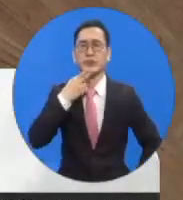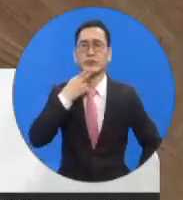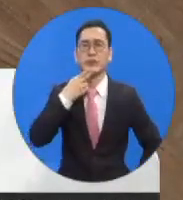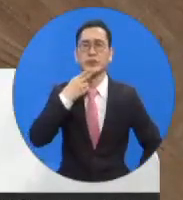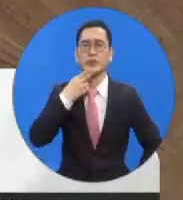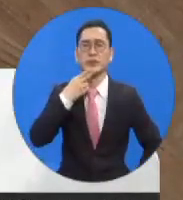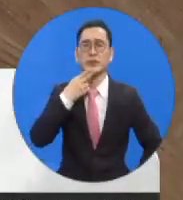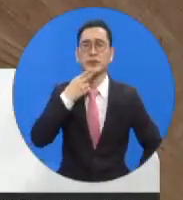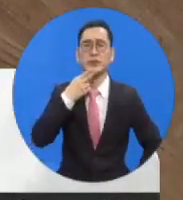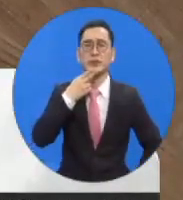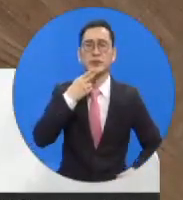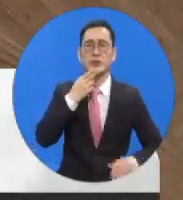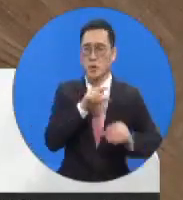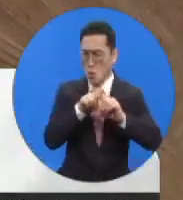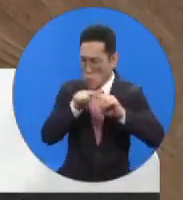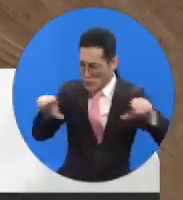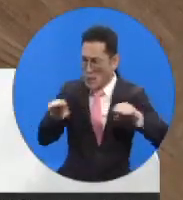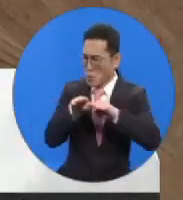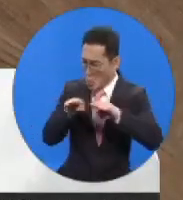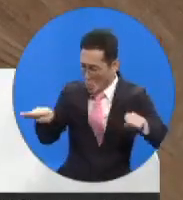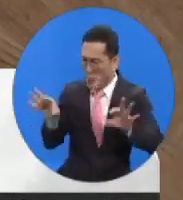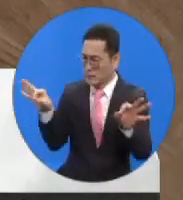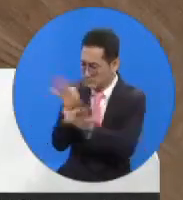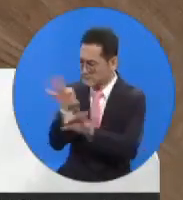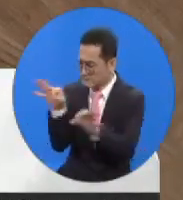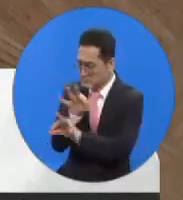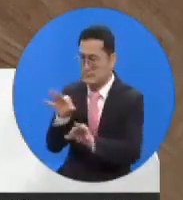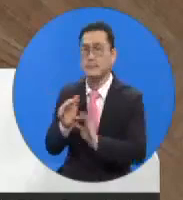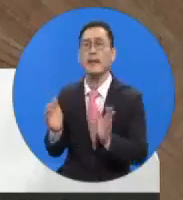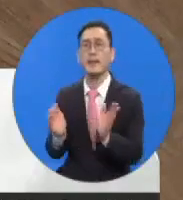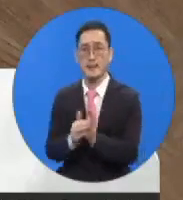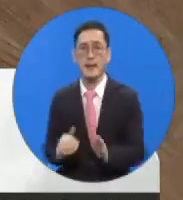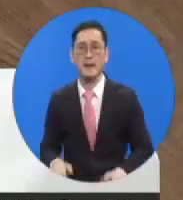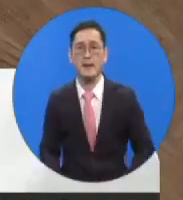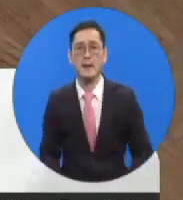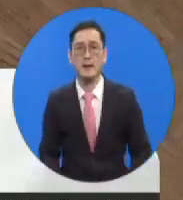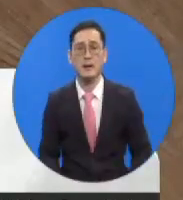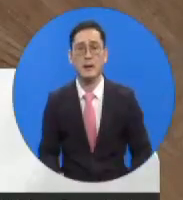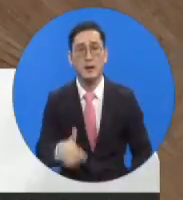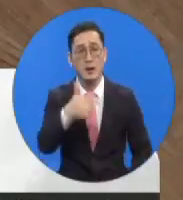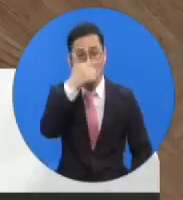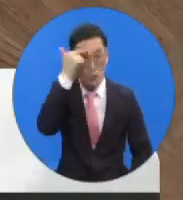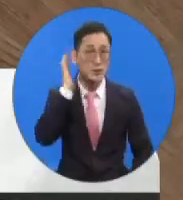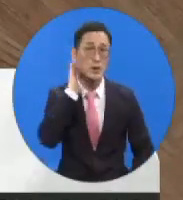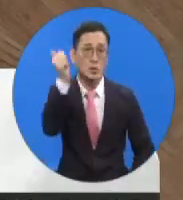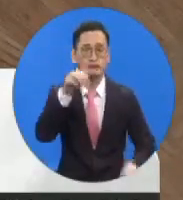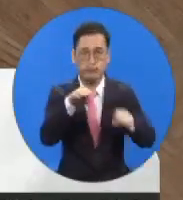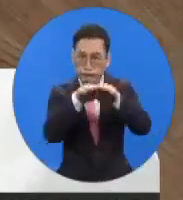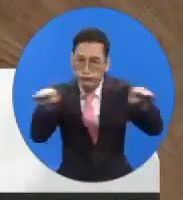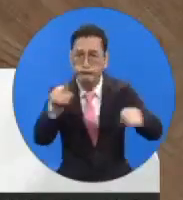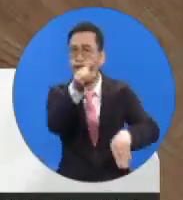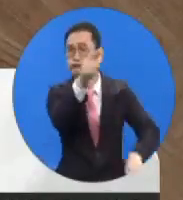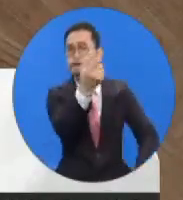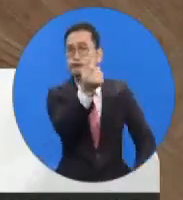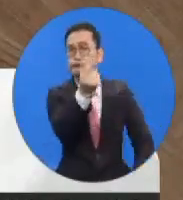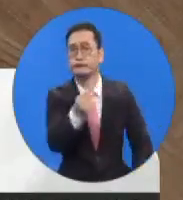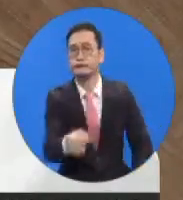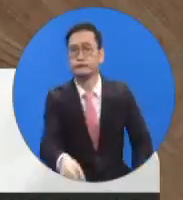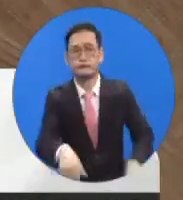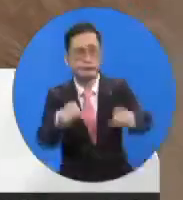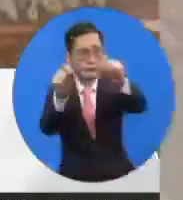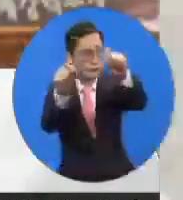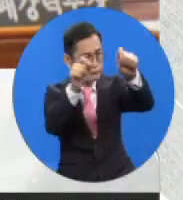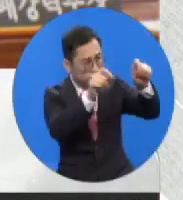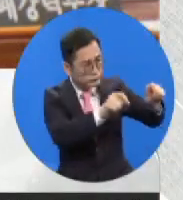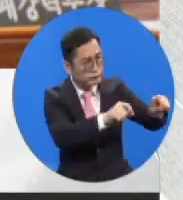겁니다. 뒤집어 생각해보면 노무현 정부를 계승하겠다는 문재인 정부의 숱한 인사들의 살아있는 권력을 수사라는 대통령의 명을